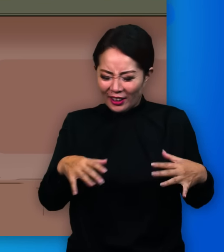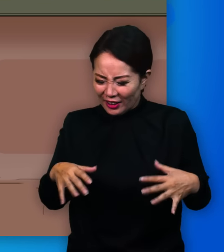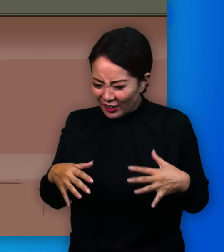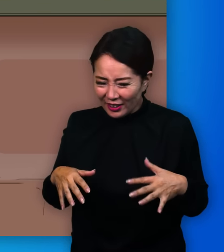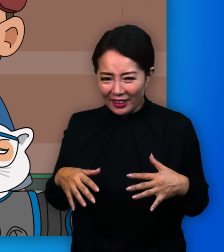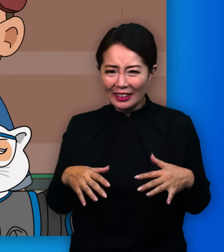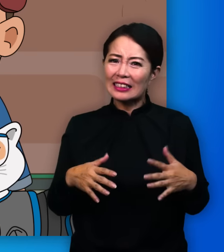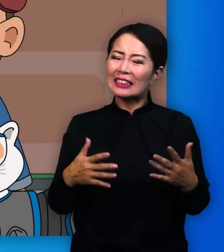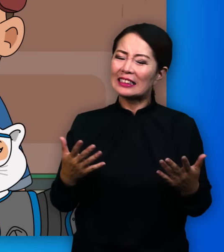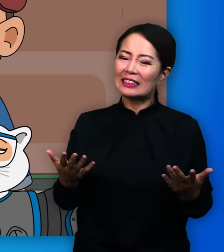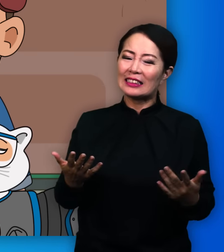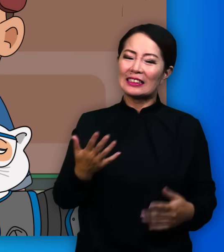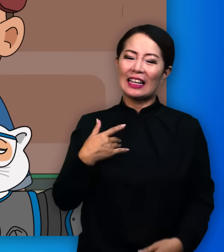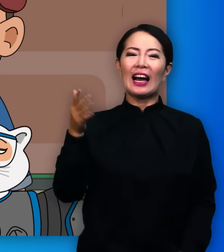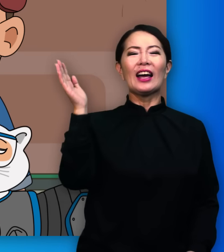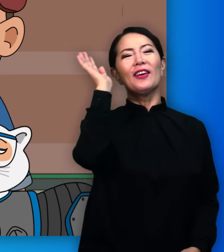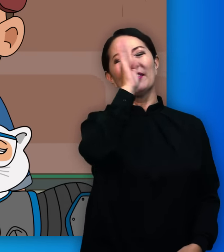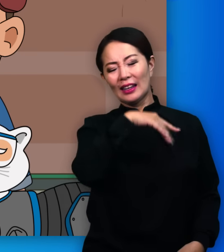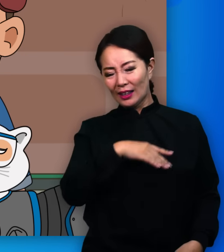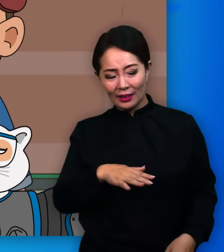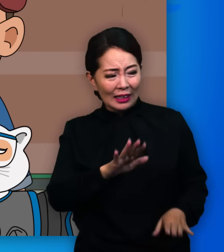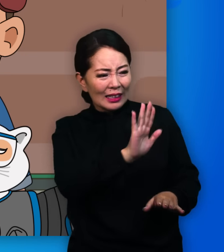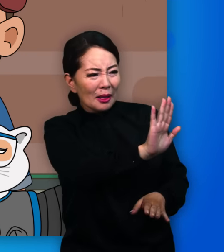Түлэч ойлоо доо.